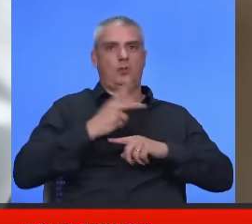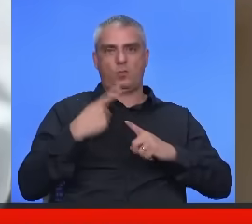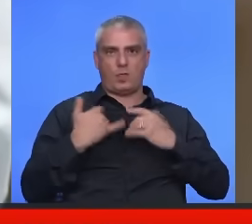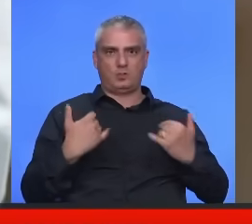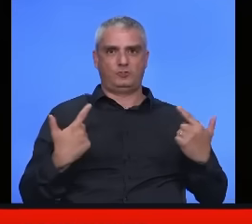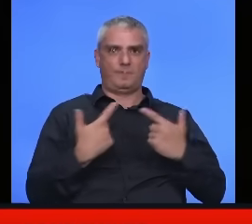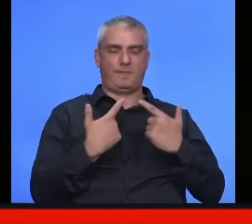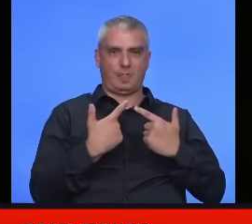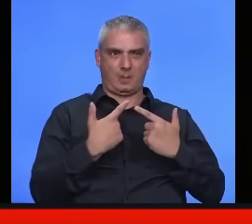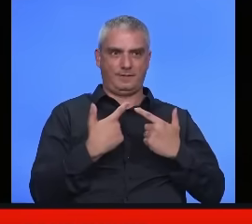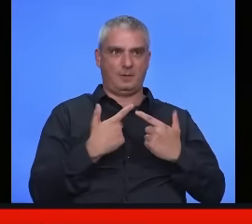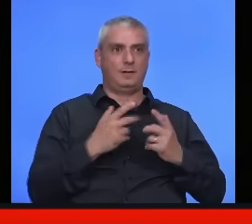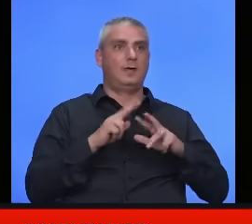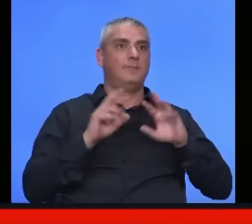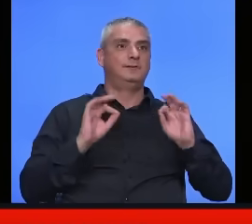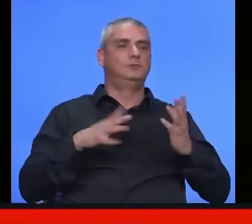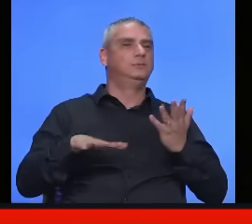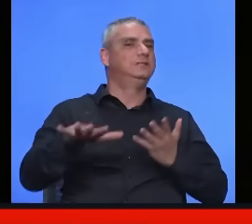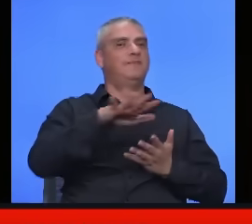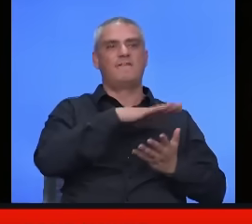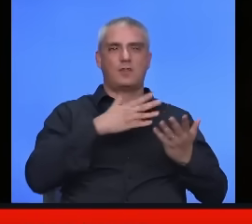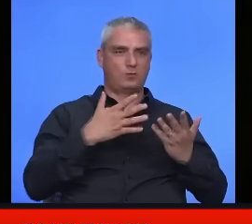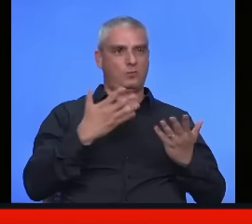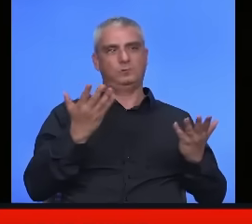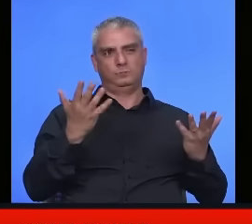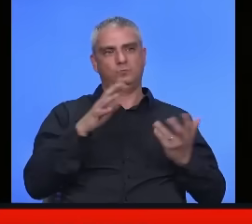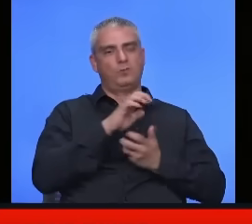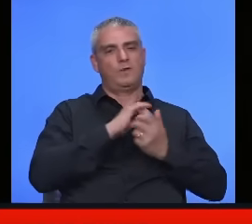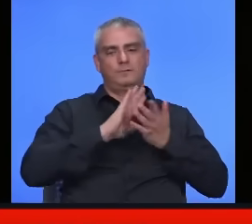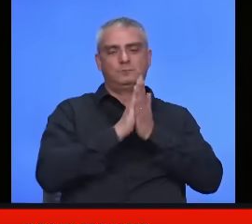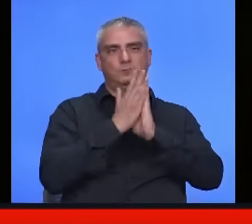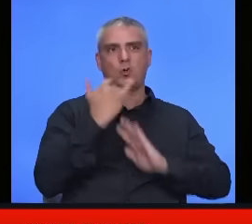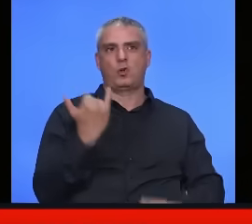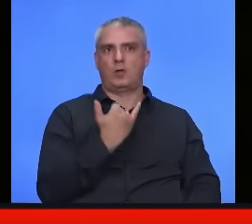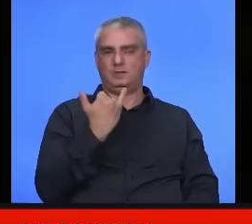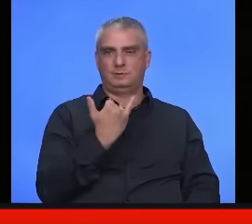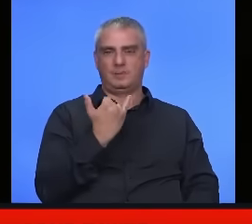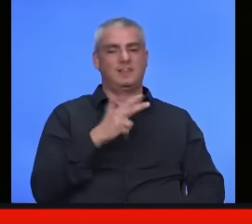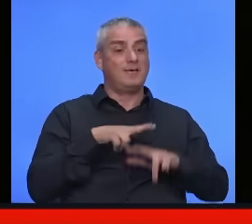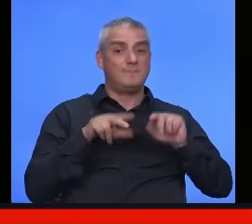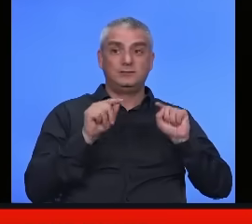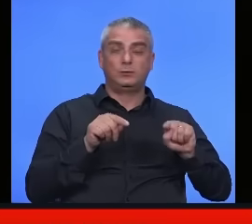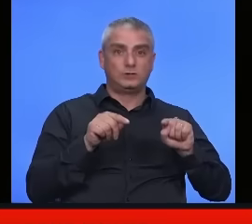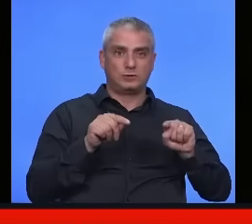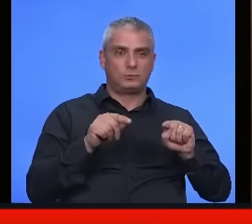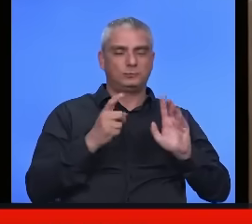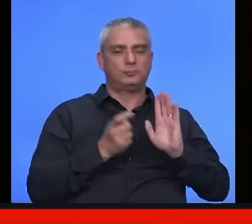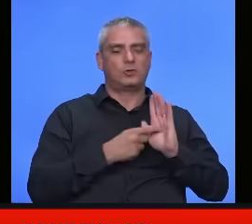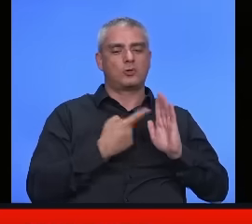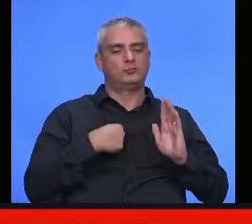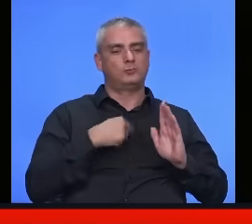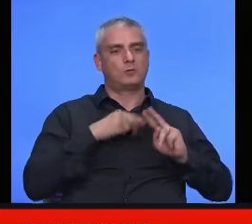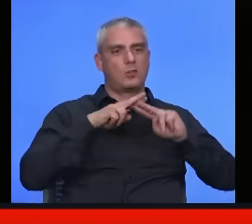במלחמה. המציאות סביבנו מורכבת ומשתנה ללא הפסקה. מציאות כזו אשר דורשת מאיתנו